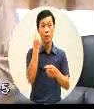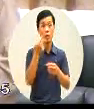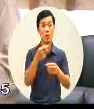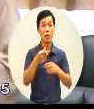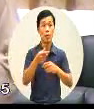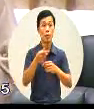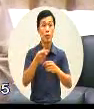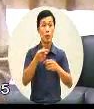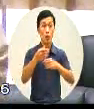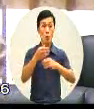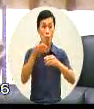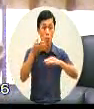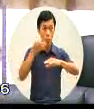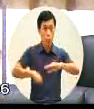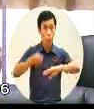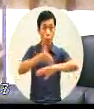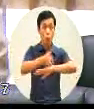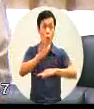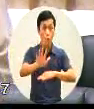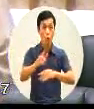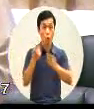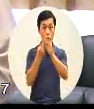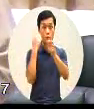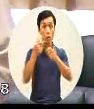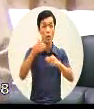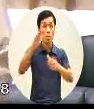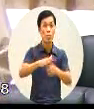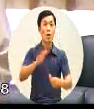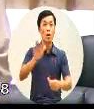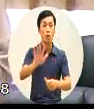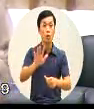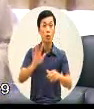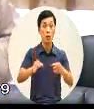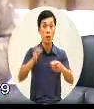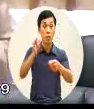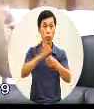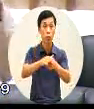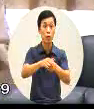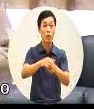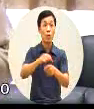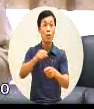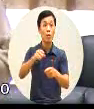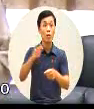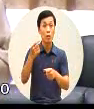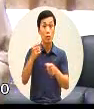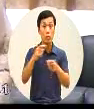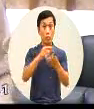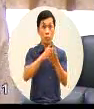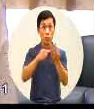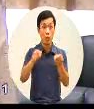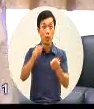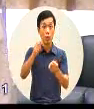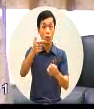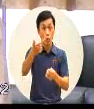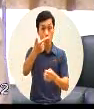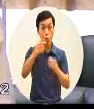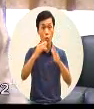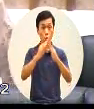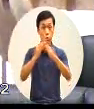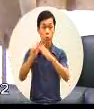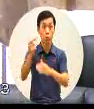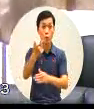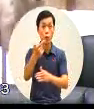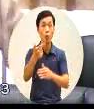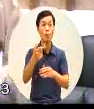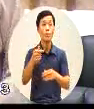甲的总无过，即马咱有改补贴，迄、那个正1000号左右啦，好1600号啦吼。你讲啦，即、這个50分